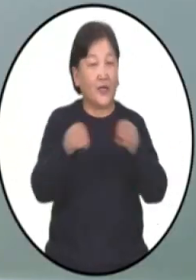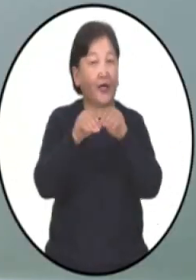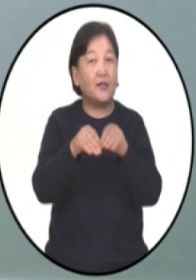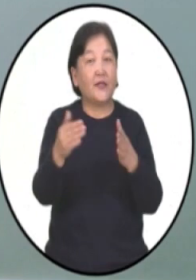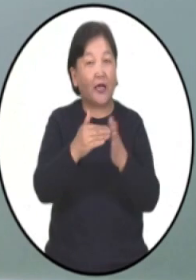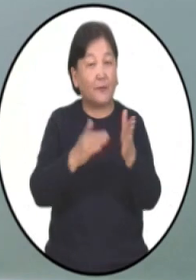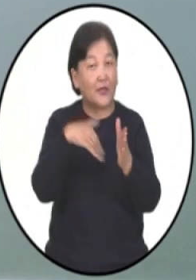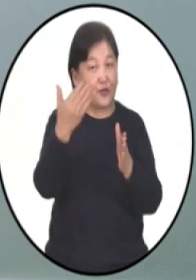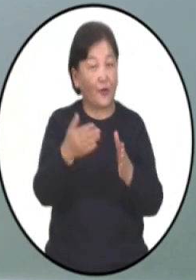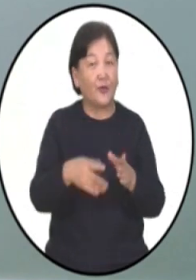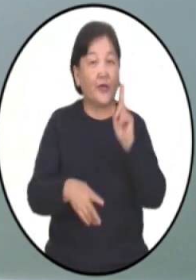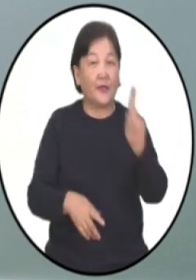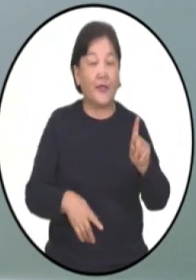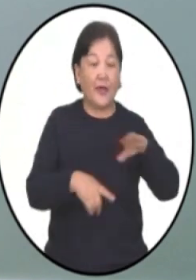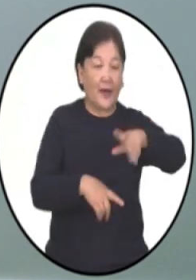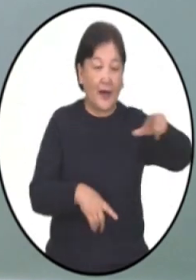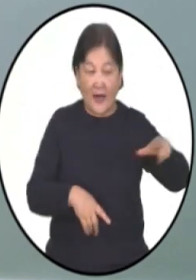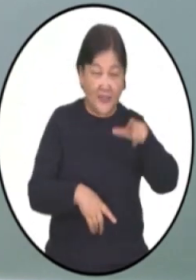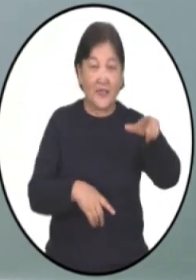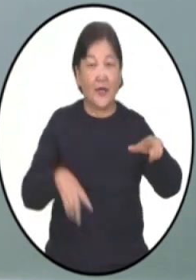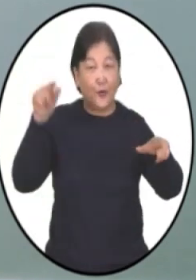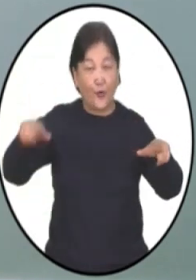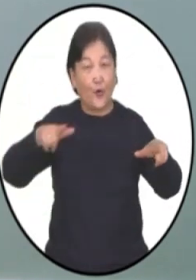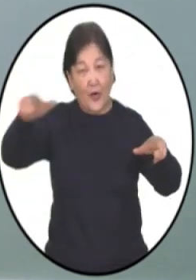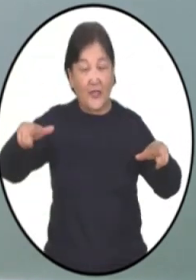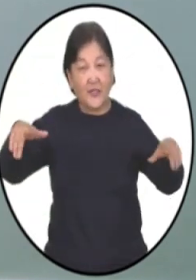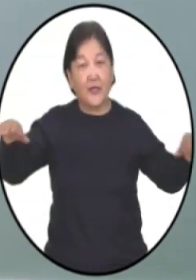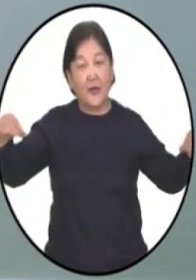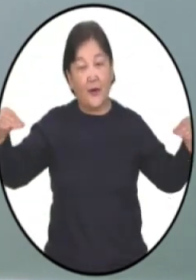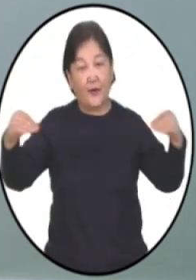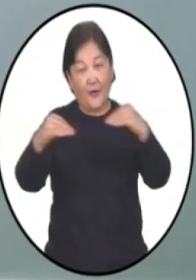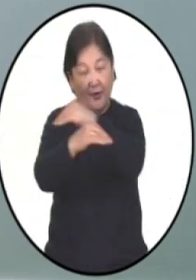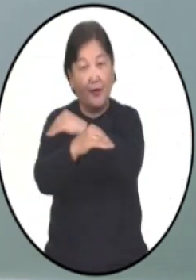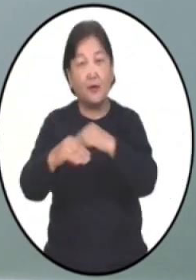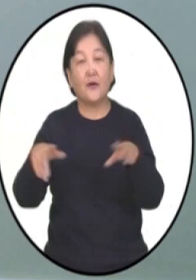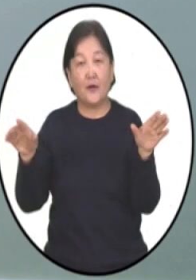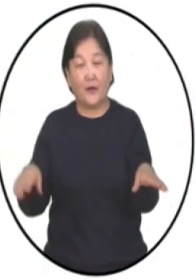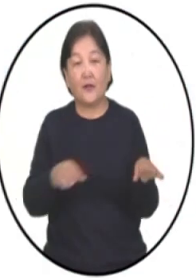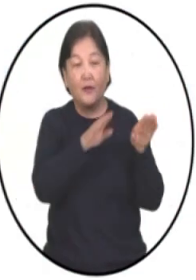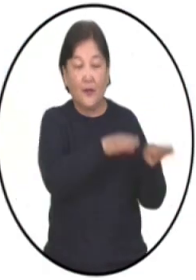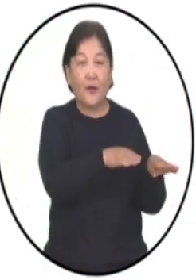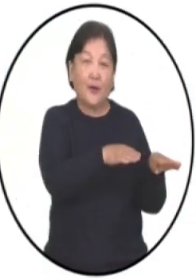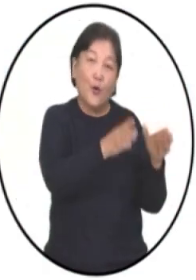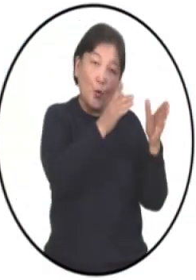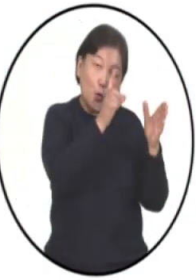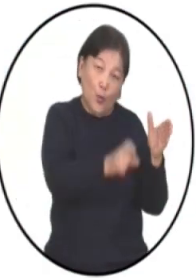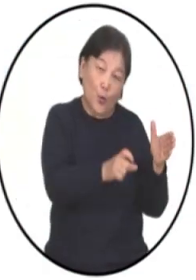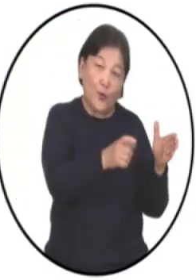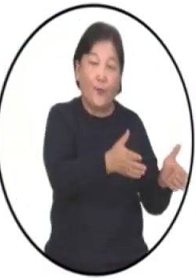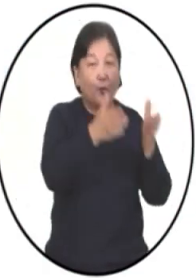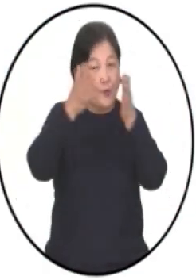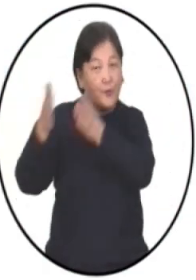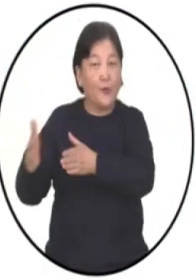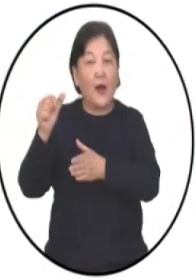бол нэг газраас нөгөө газарт бараа таваар болон хүн тээврэлхийг тээврийг тээвэрлэлт гин. За бүгдээрээ энэ схемийг сайтар